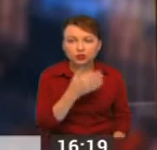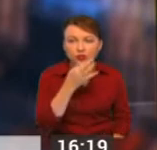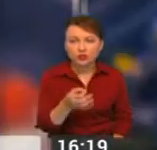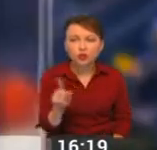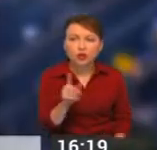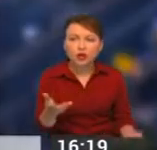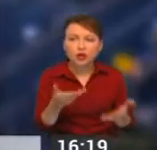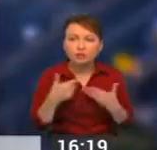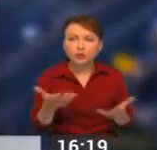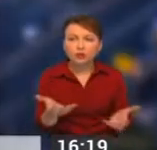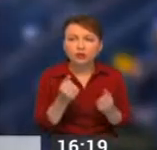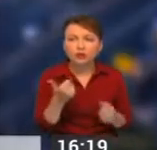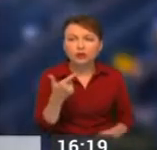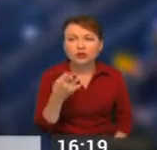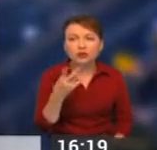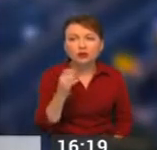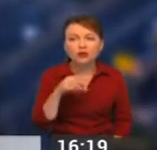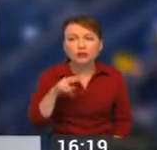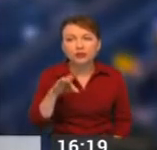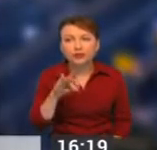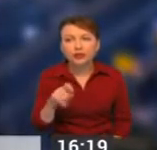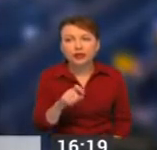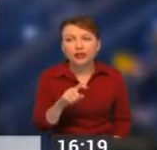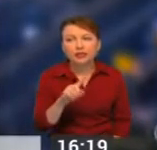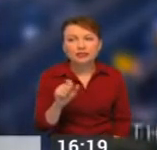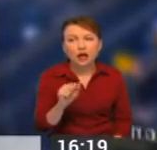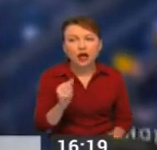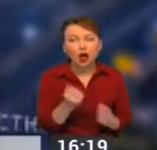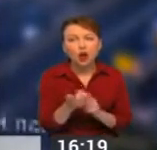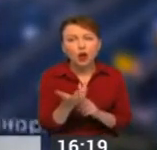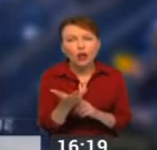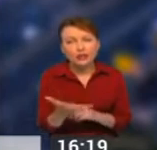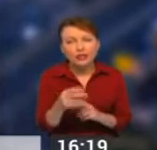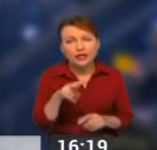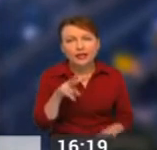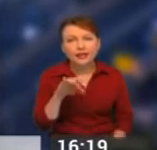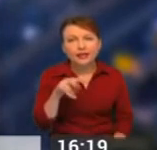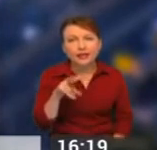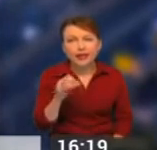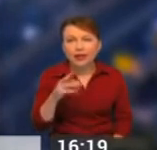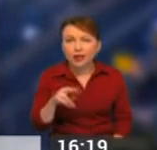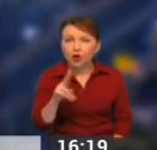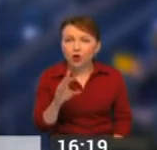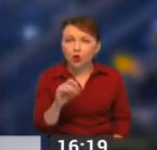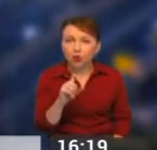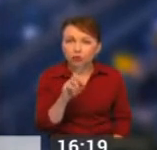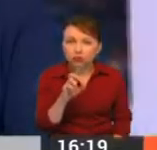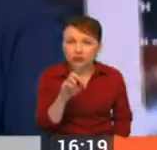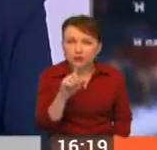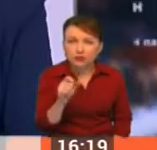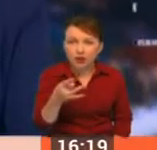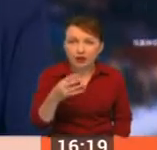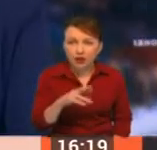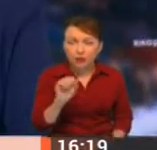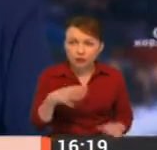что мы получили гран-при именно за коллекцию Лилея Кобзаря. Можливо, у вас є зараз з собою